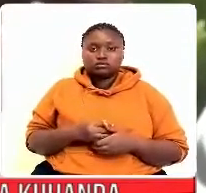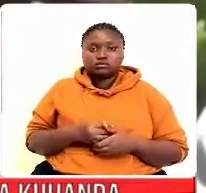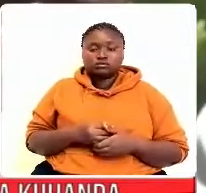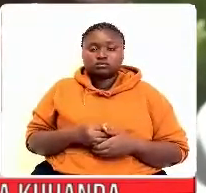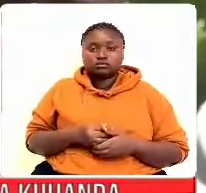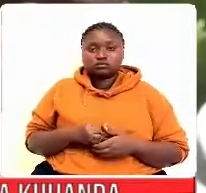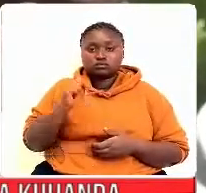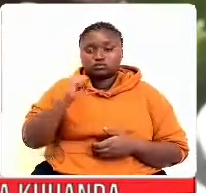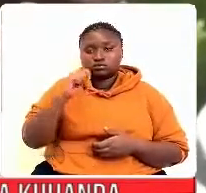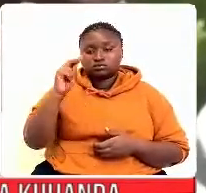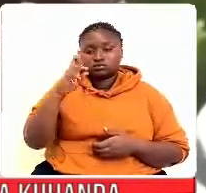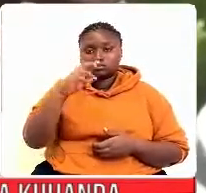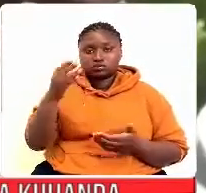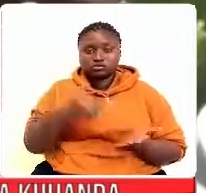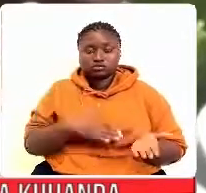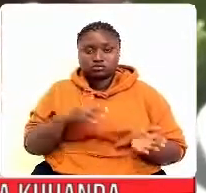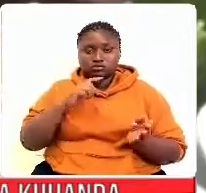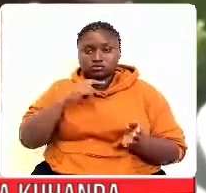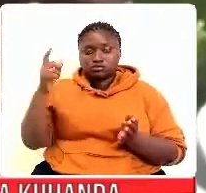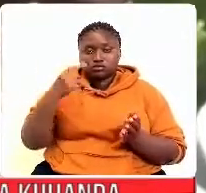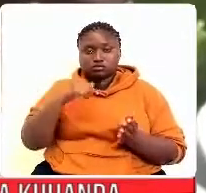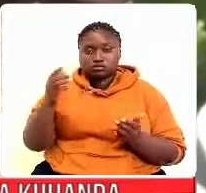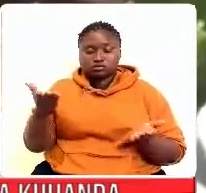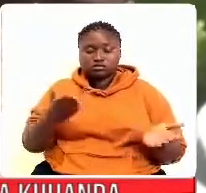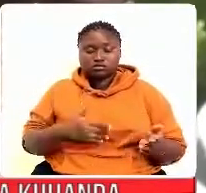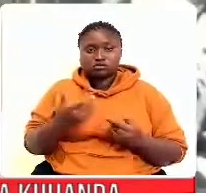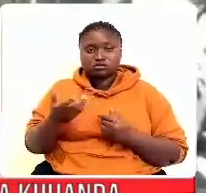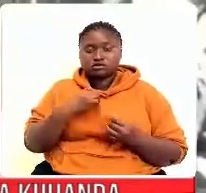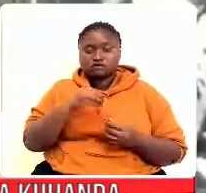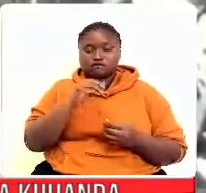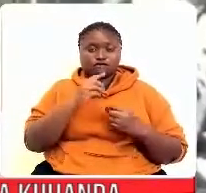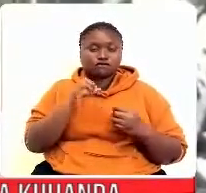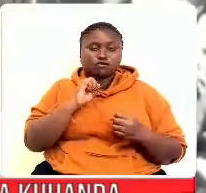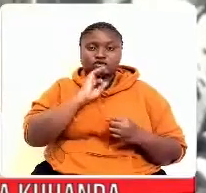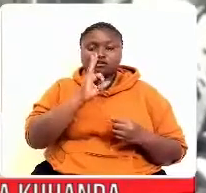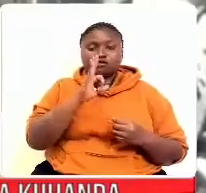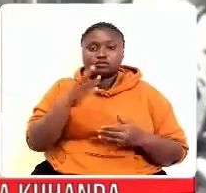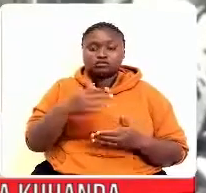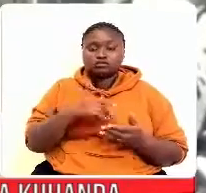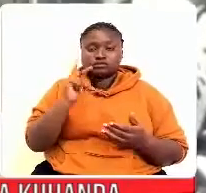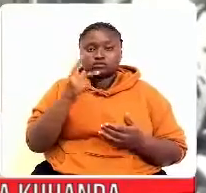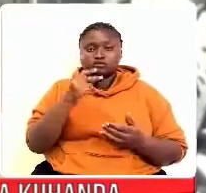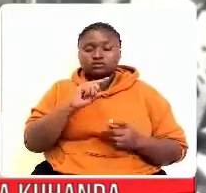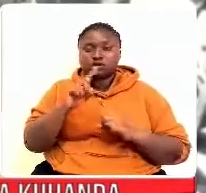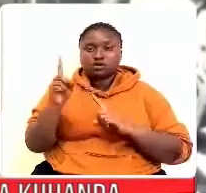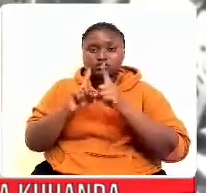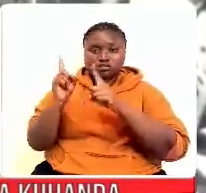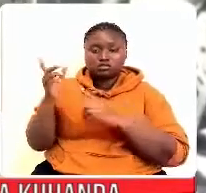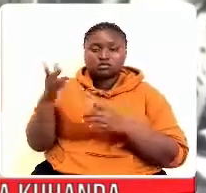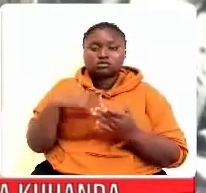cartels waanze kusupply chakula kutoka nje za nje. Mzee Uhuru Kenyatta atakapoenda